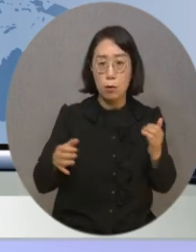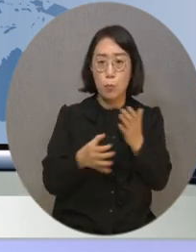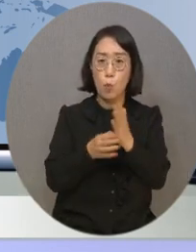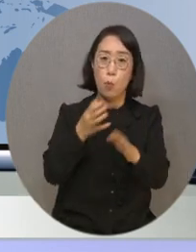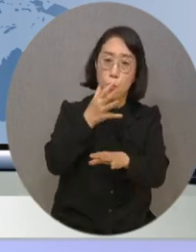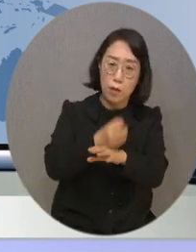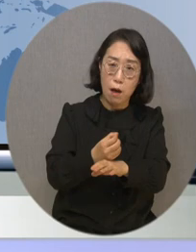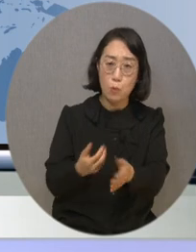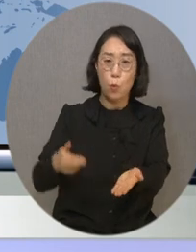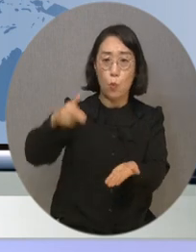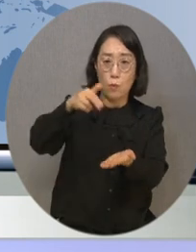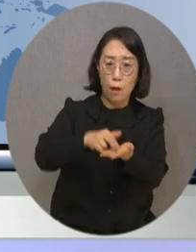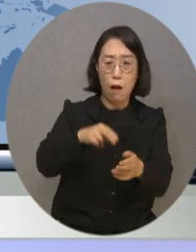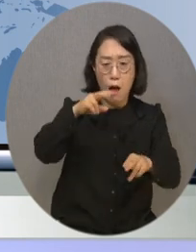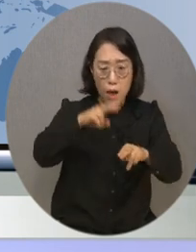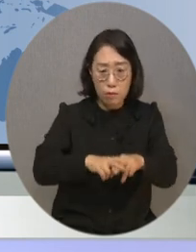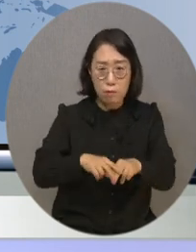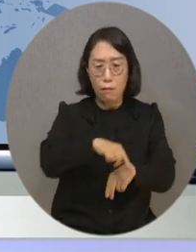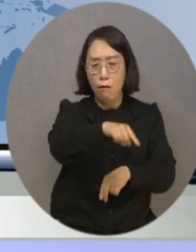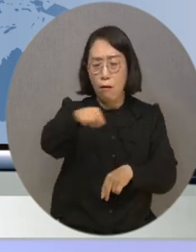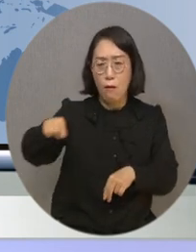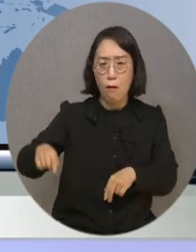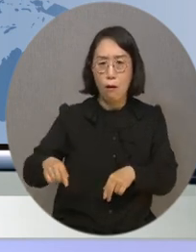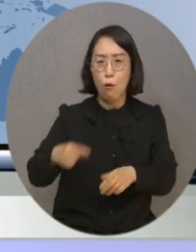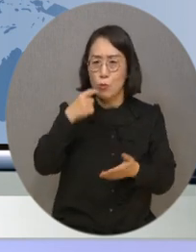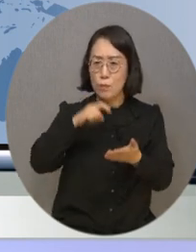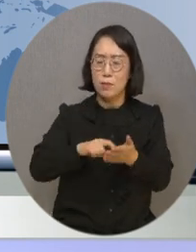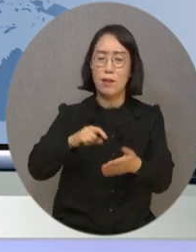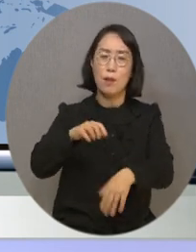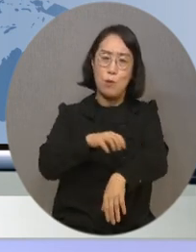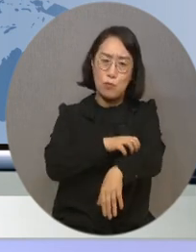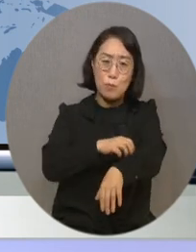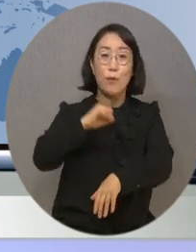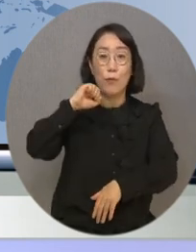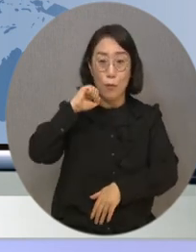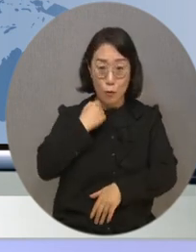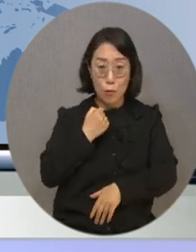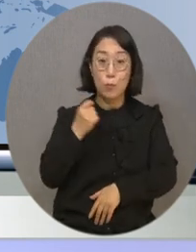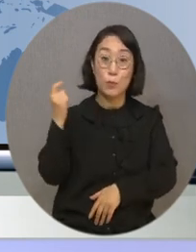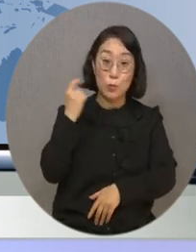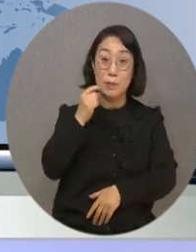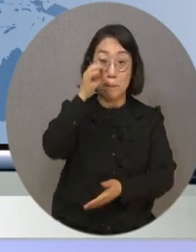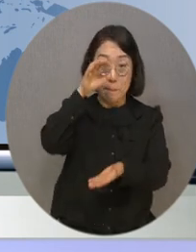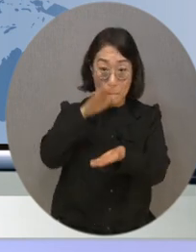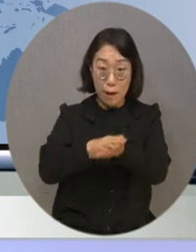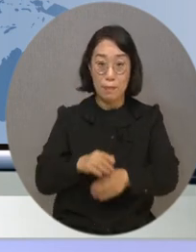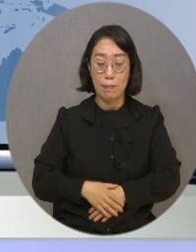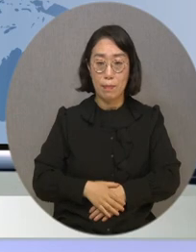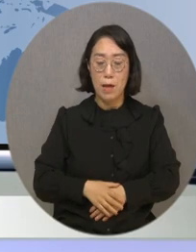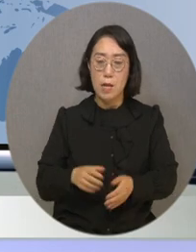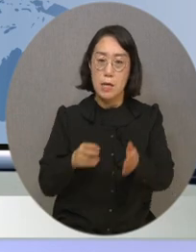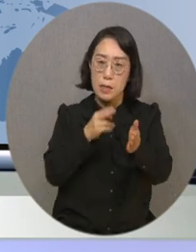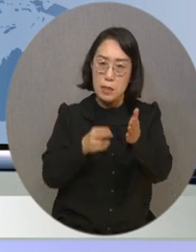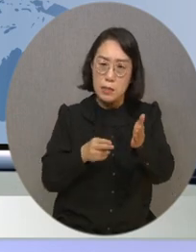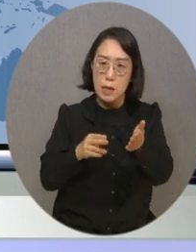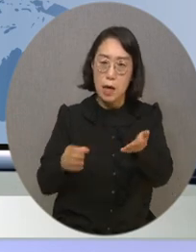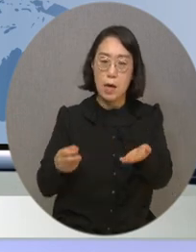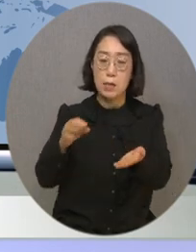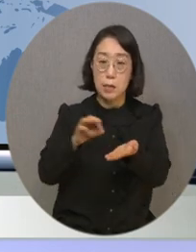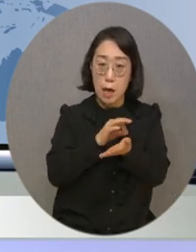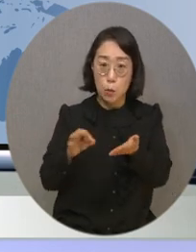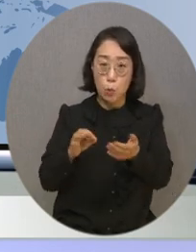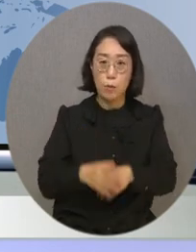예매부터 탑승, 착석까지 이 어려움이 많다는 소식 앞서 전해드렸습니다. 기차 이용의 가장 기초적인